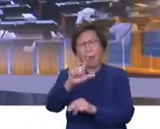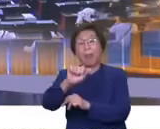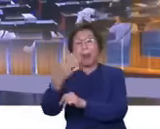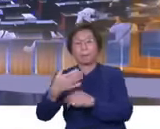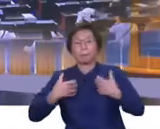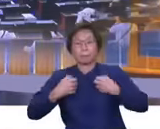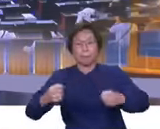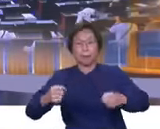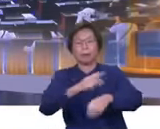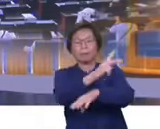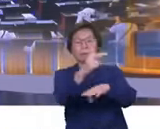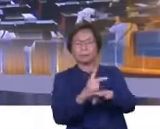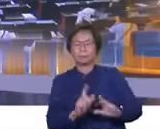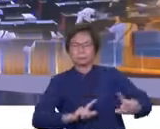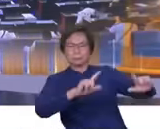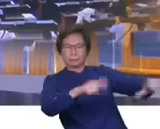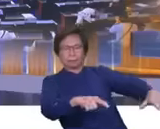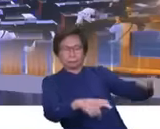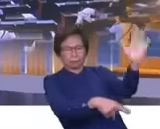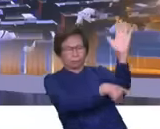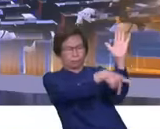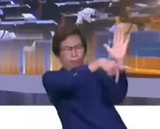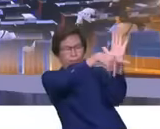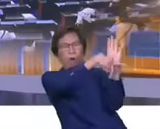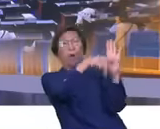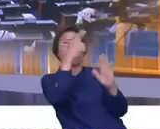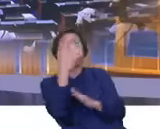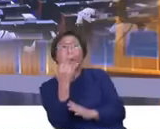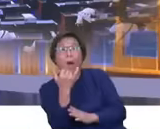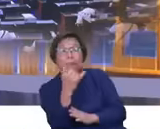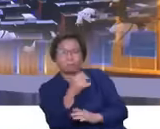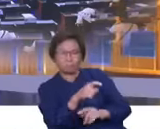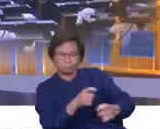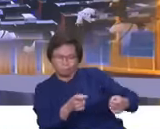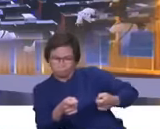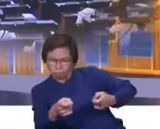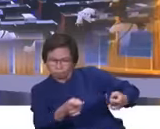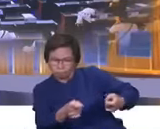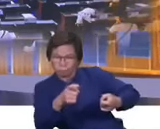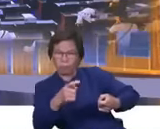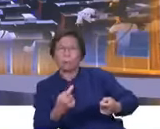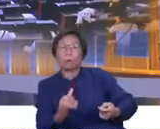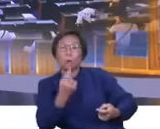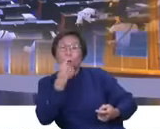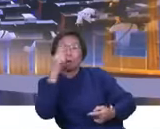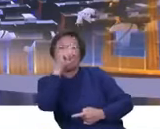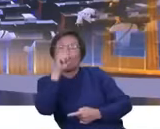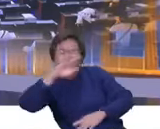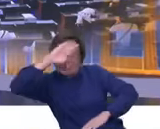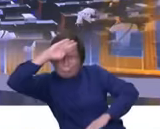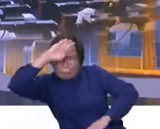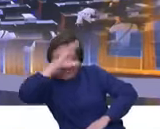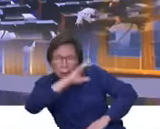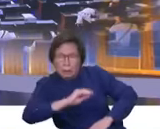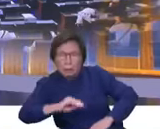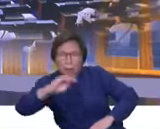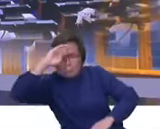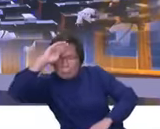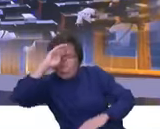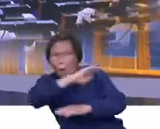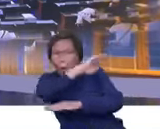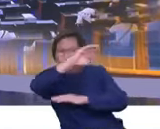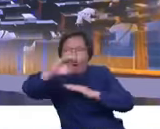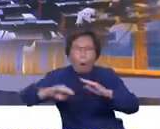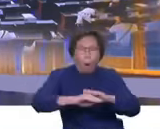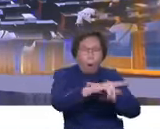kesehatan awam kebangsaan ditempatkan di bangunan palingan bagi menyelaras saling anak demam dan gejala ke atas semua